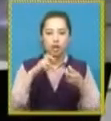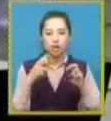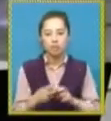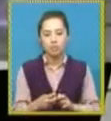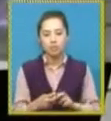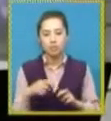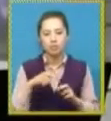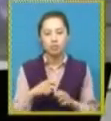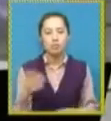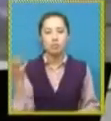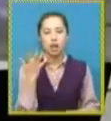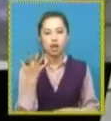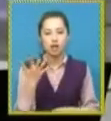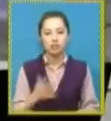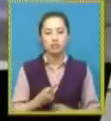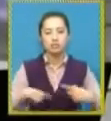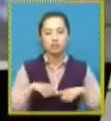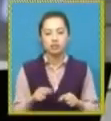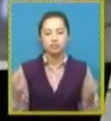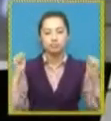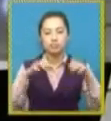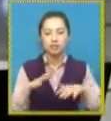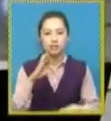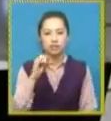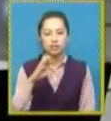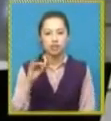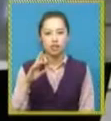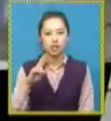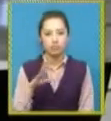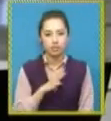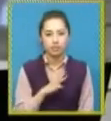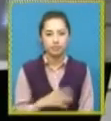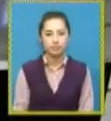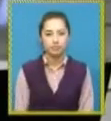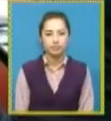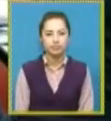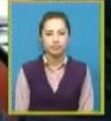мәслихаттың 5-ші шақырылымындағы кезектен тыс 35-ші сессиясында нақтылауға ұсынылды.